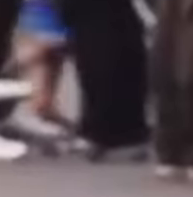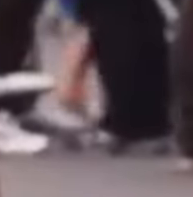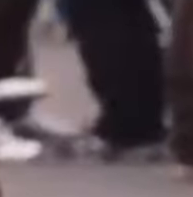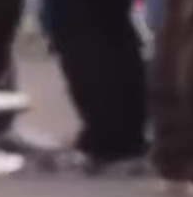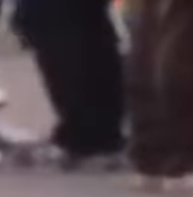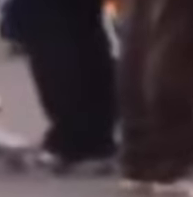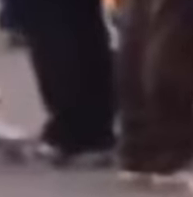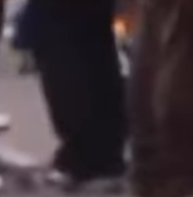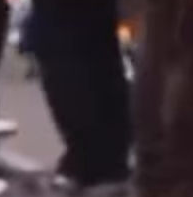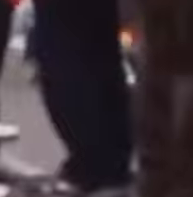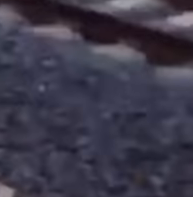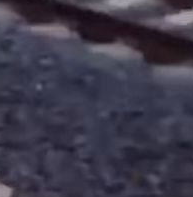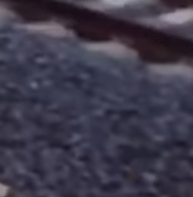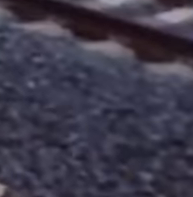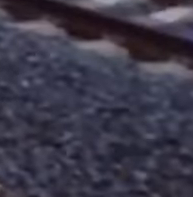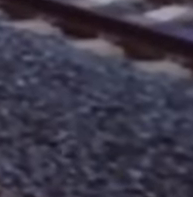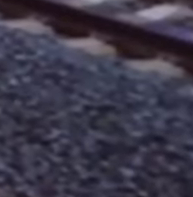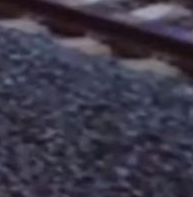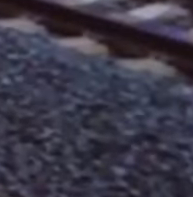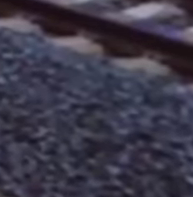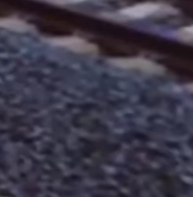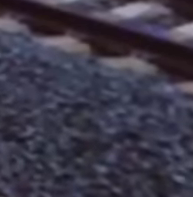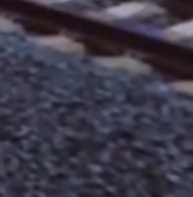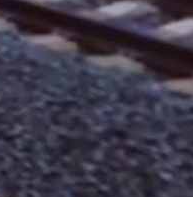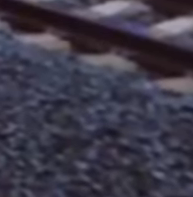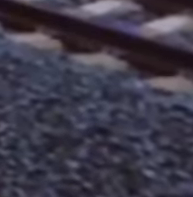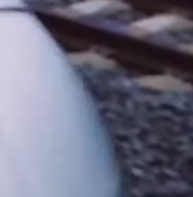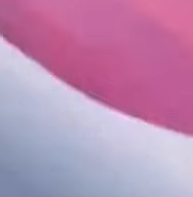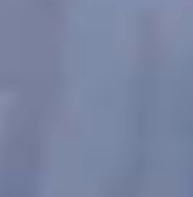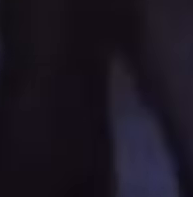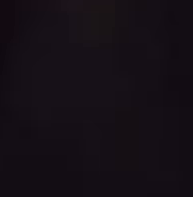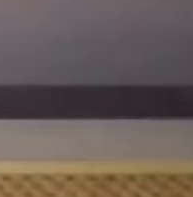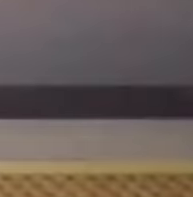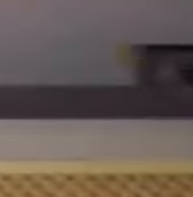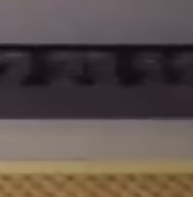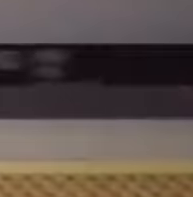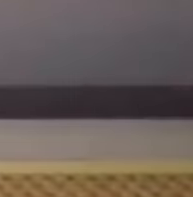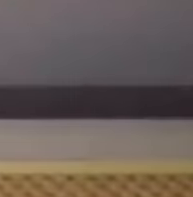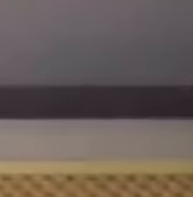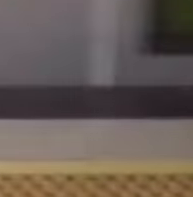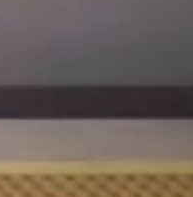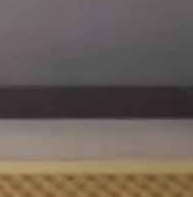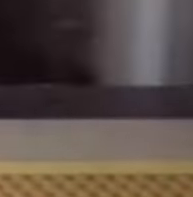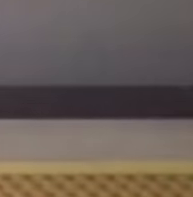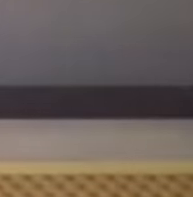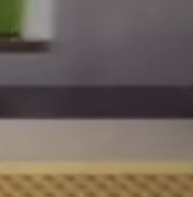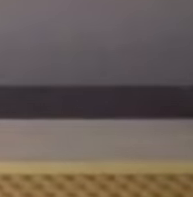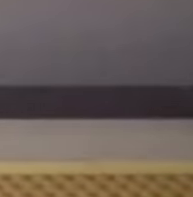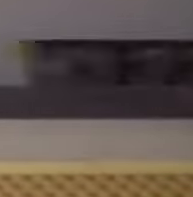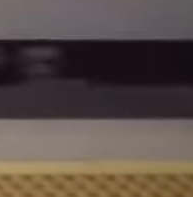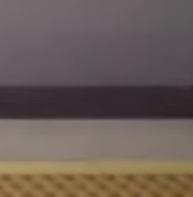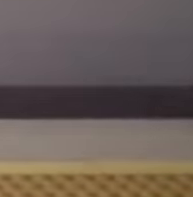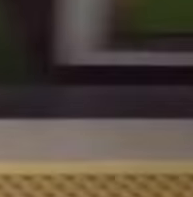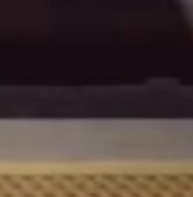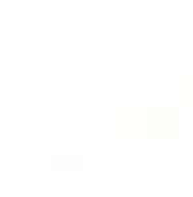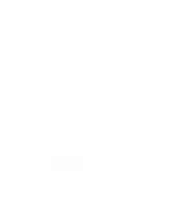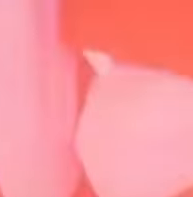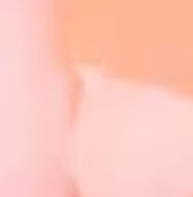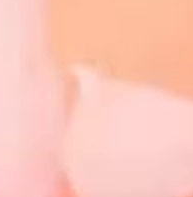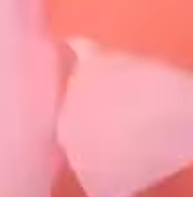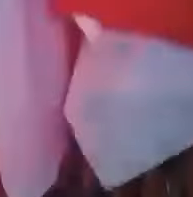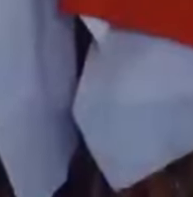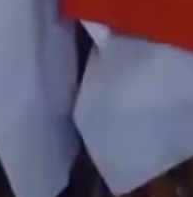memilih pemimpin yang membawa visi, solusi, dan harapan untuk masa depan kita bersama. Malam ini,